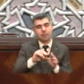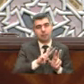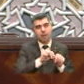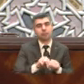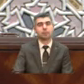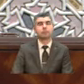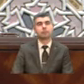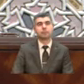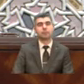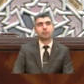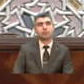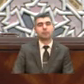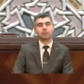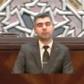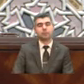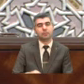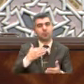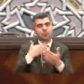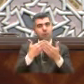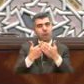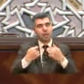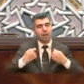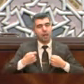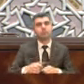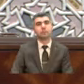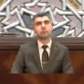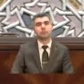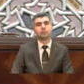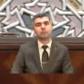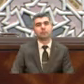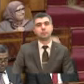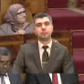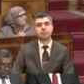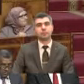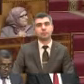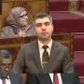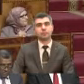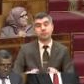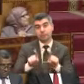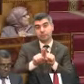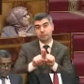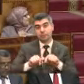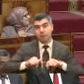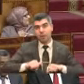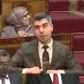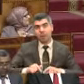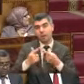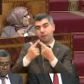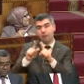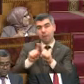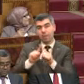الدستوري. شكرا السيد الرئيس المحترم. اعتبار السيد الوزير اعتبار للطبيعه